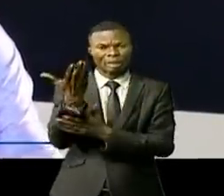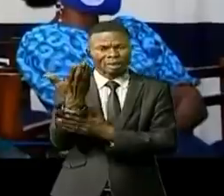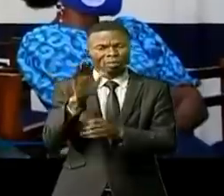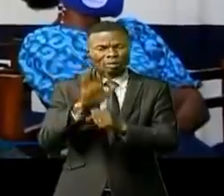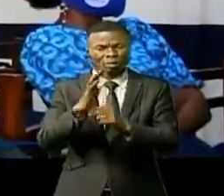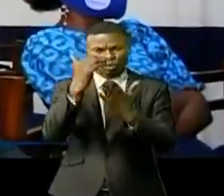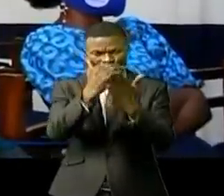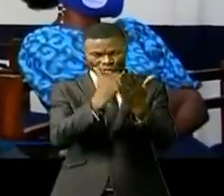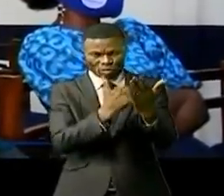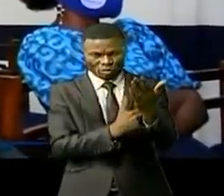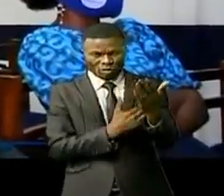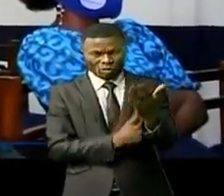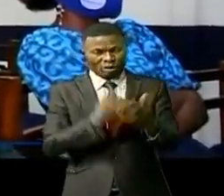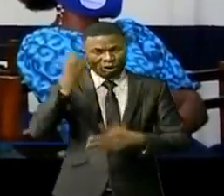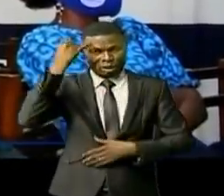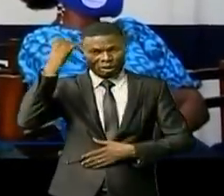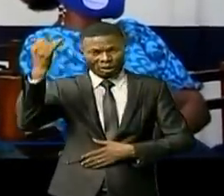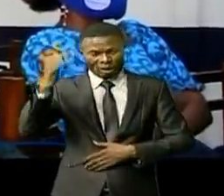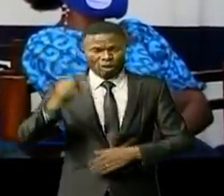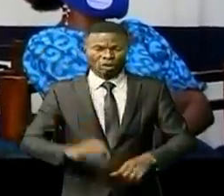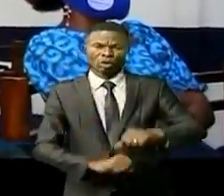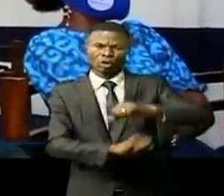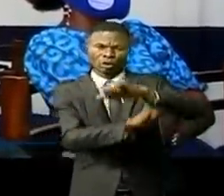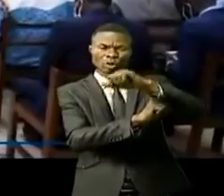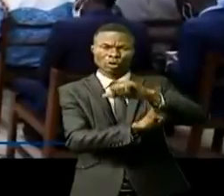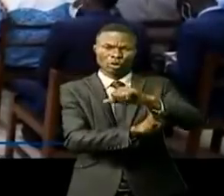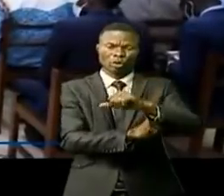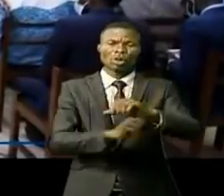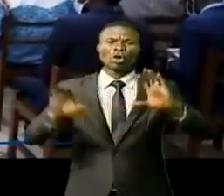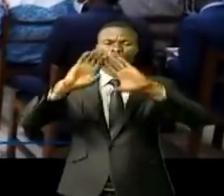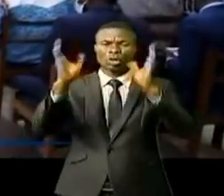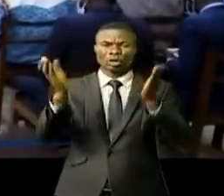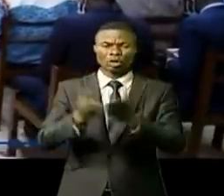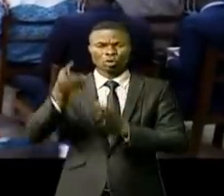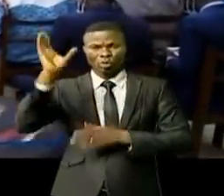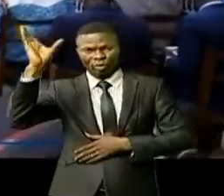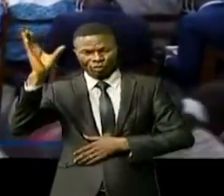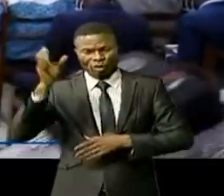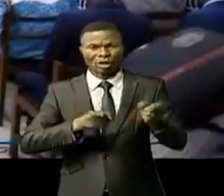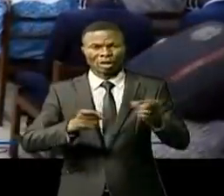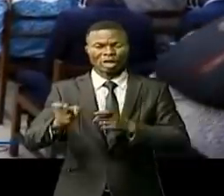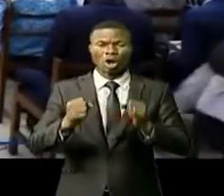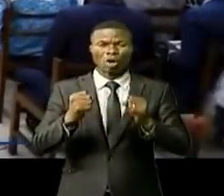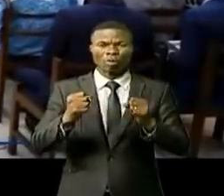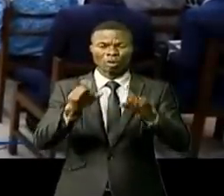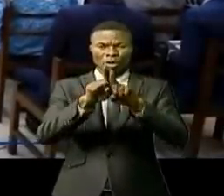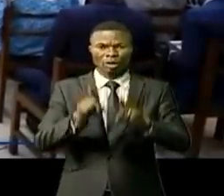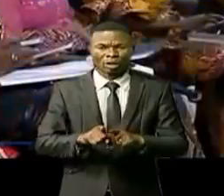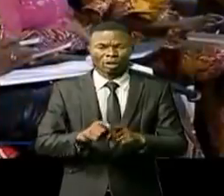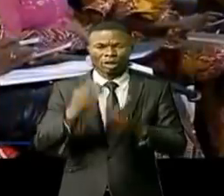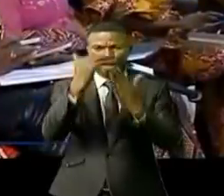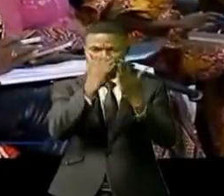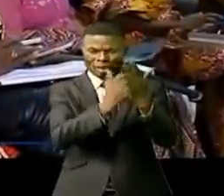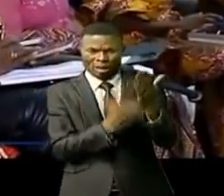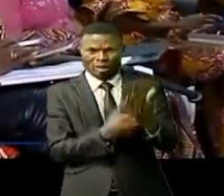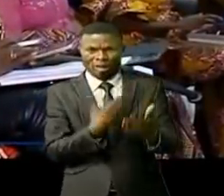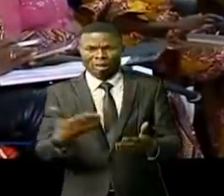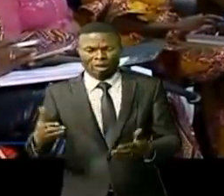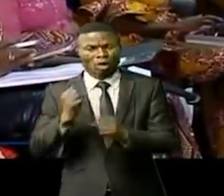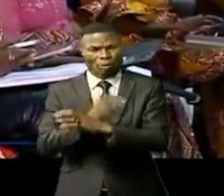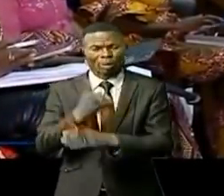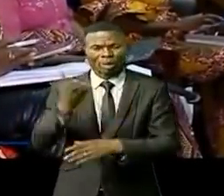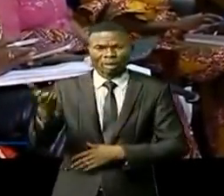été formulées dans le sens d'accompagner les communautés locales dans la gestion durable et l'identification des ressources